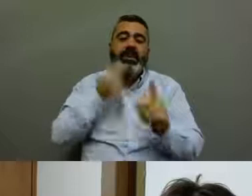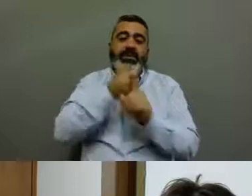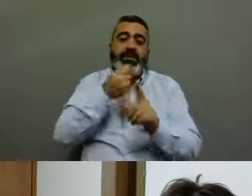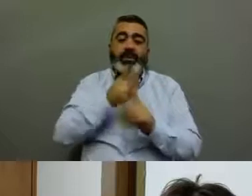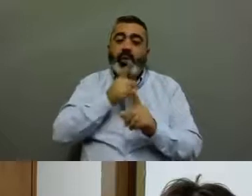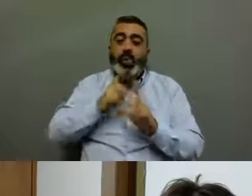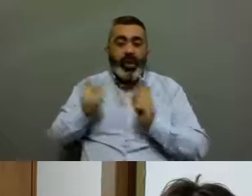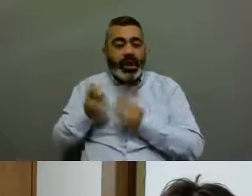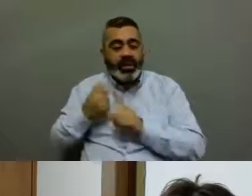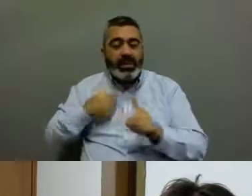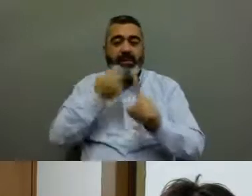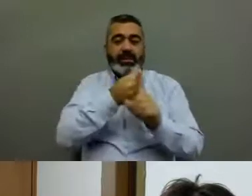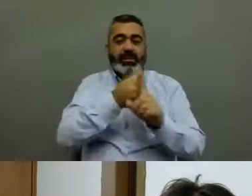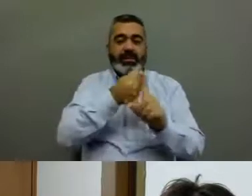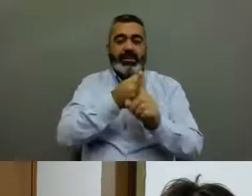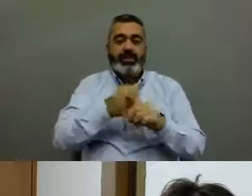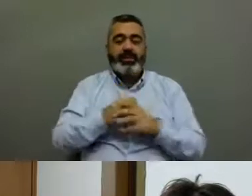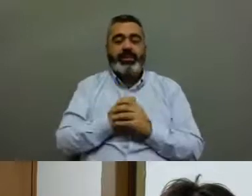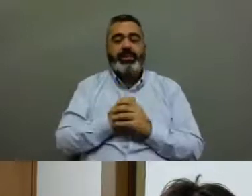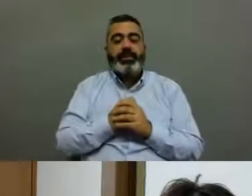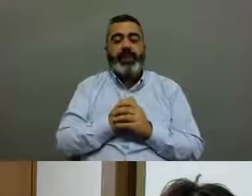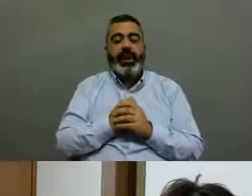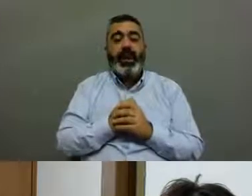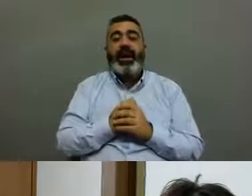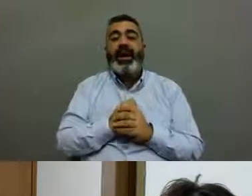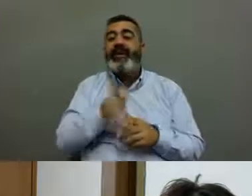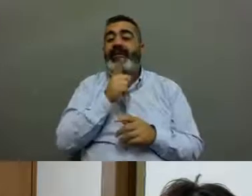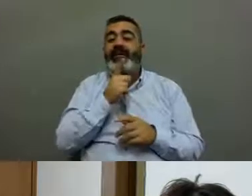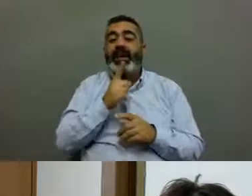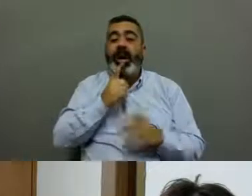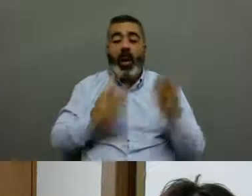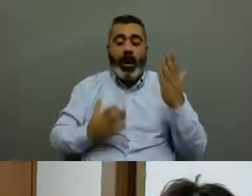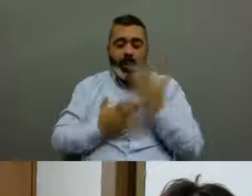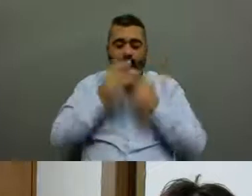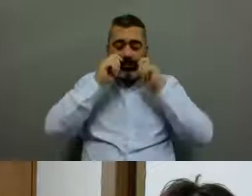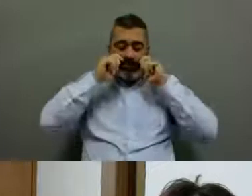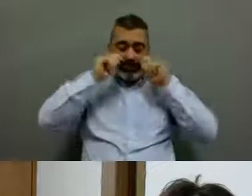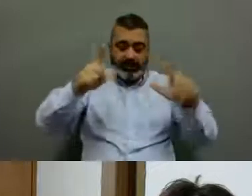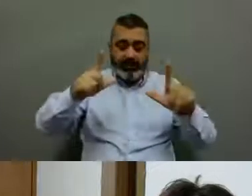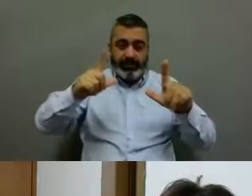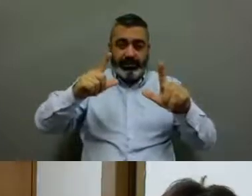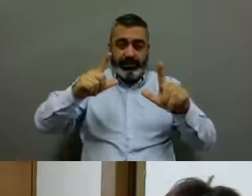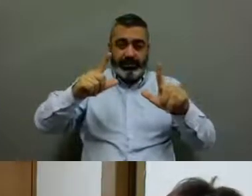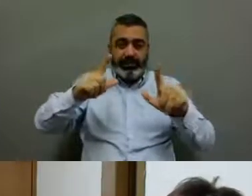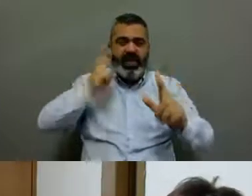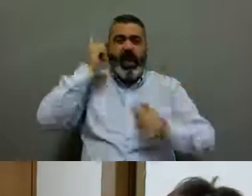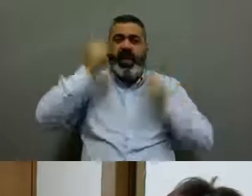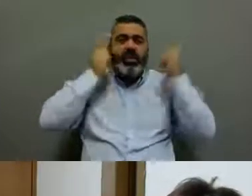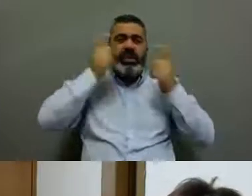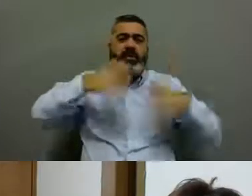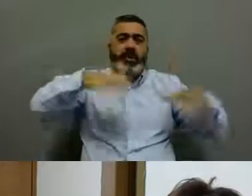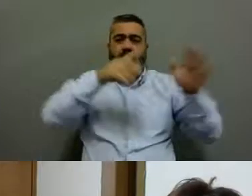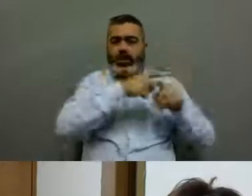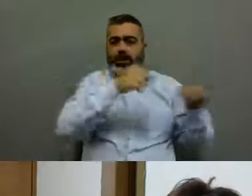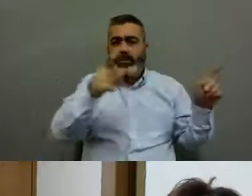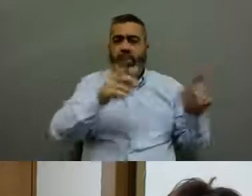μας. Και είναι πράγματα που όταν κάποιος το πρωί σηκωθεί από το κρεβάτι του, δεν θα τα σκεφτεί καν το να βγει